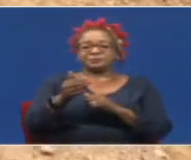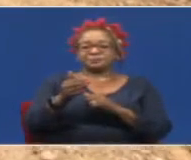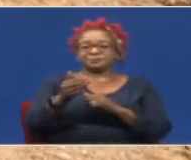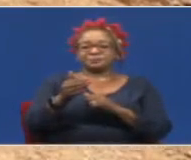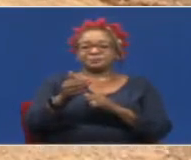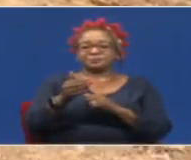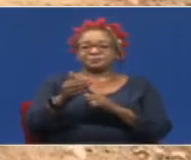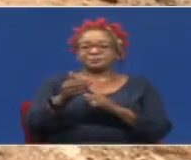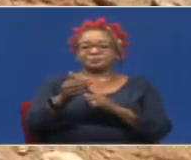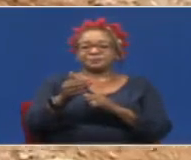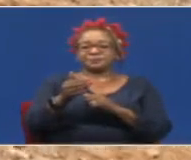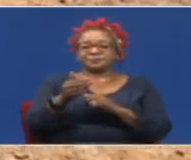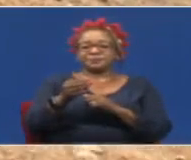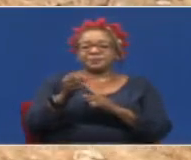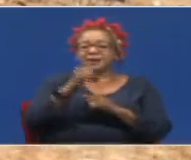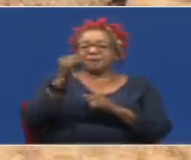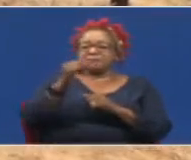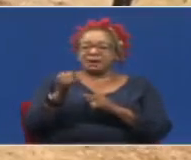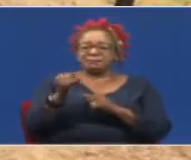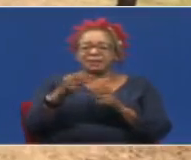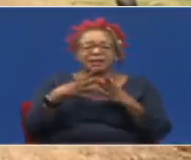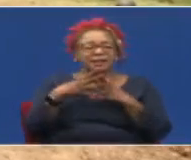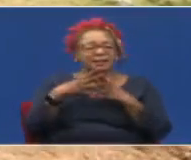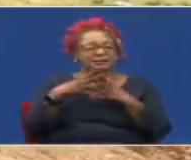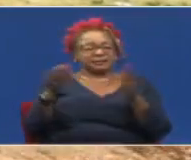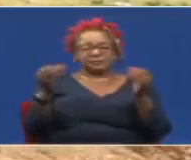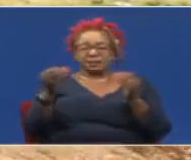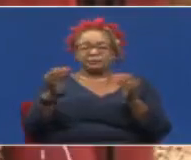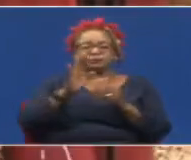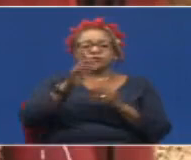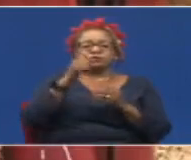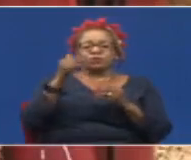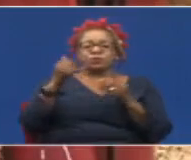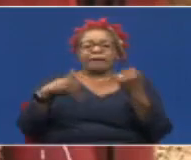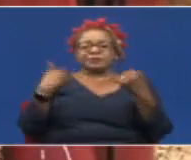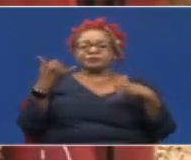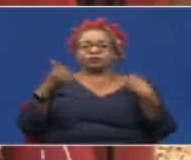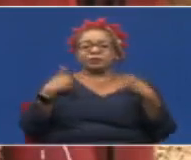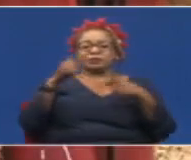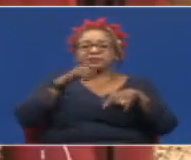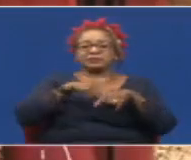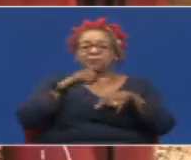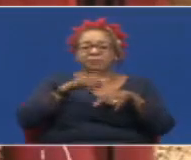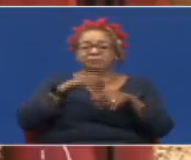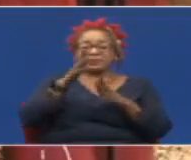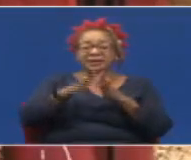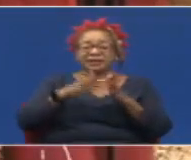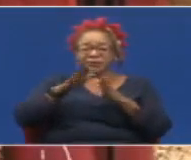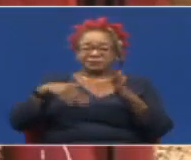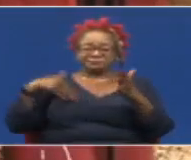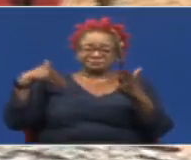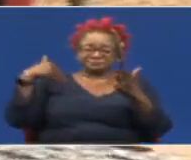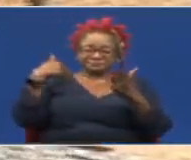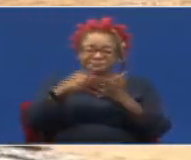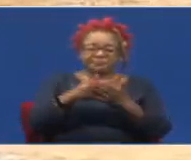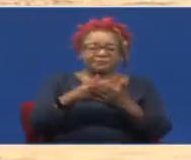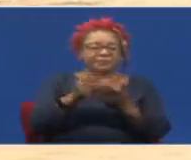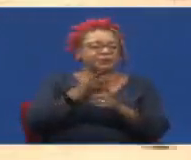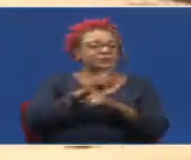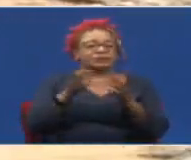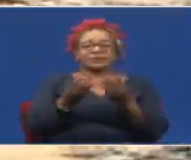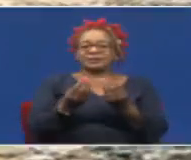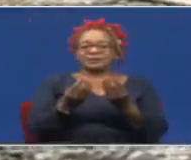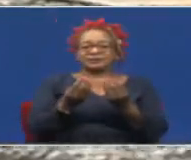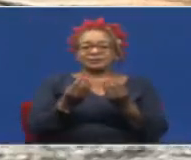kwamba mapa haikupotea vile, lakini wale walikuwa na sherehekea sababu kufikisha leli hapa haikuwa rahisi. Kwa sababu